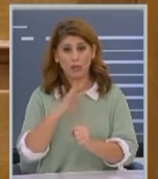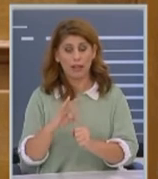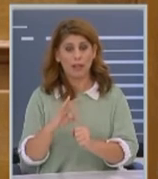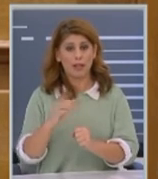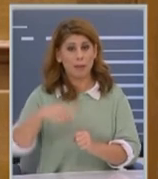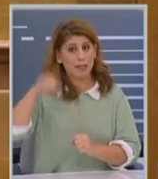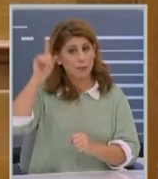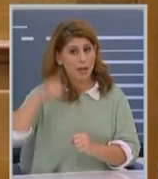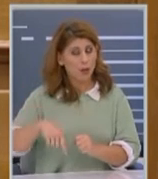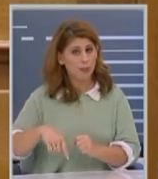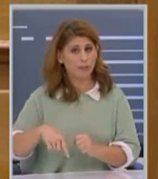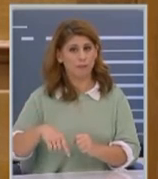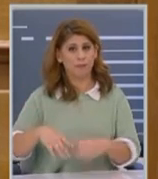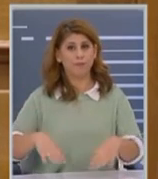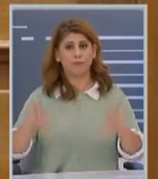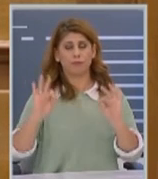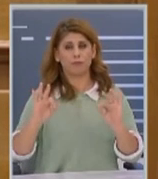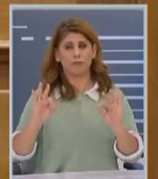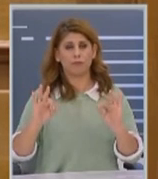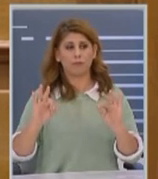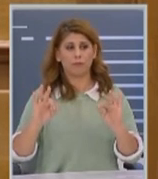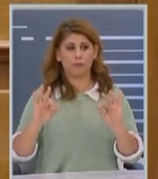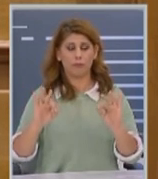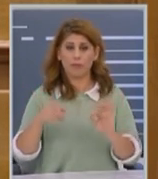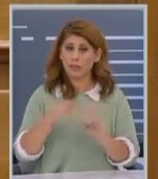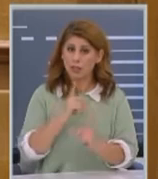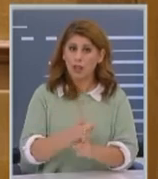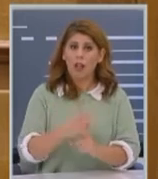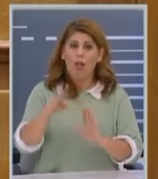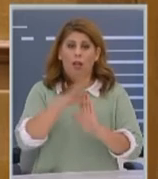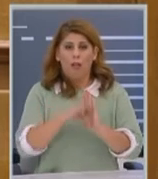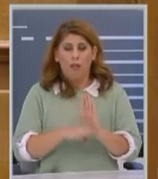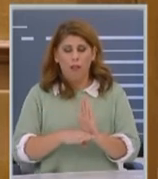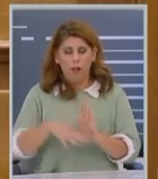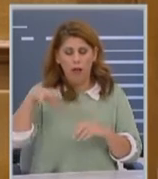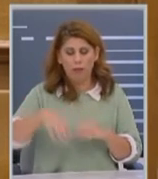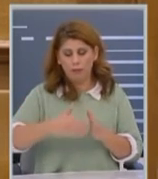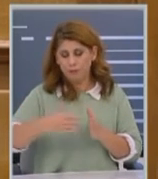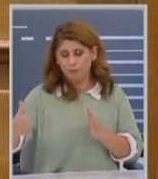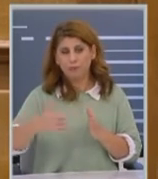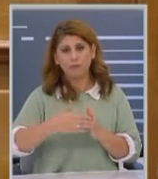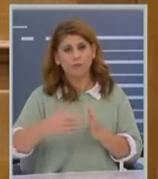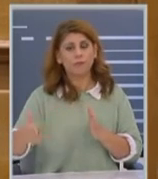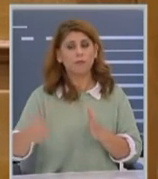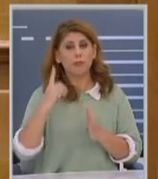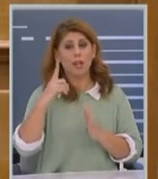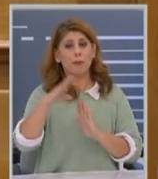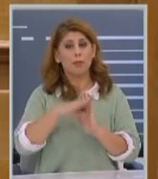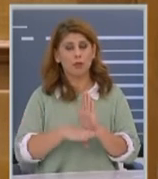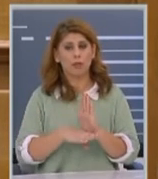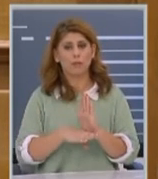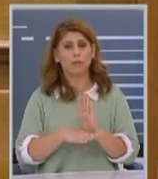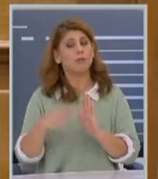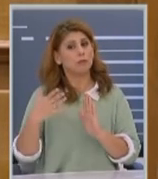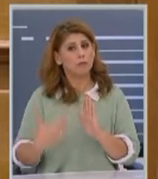την ημερομηνία έναρξης της συγκεκριμένης προγραμματικής περίοδου, ένα πρόγραμμα που